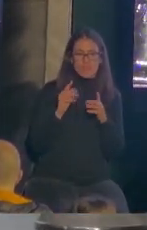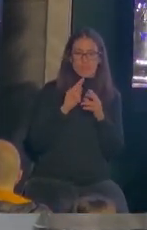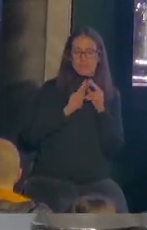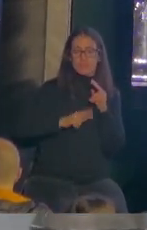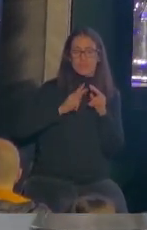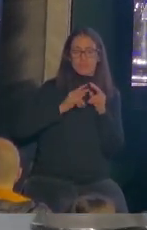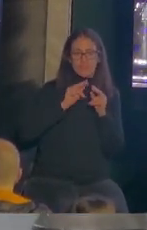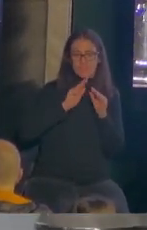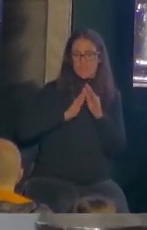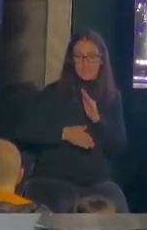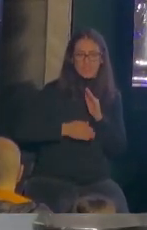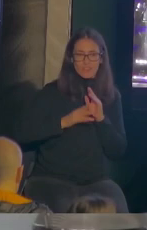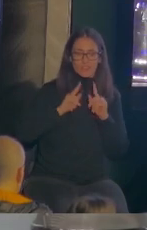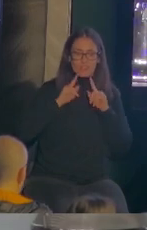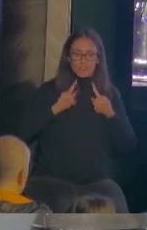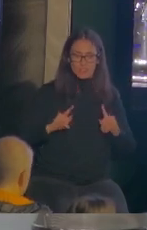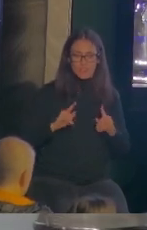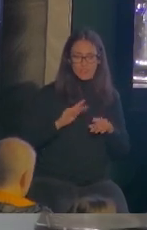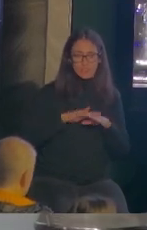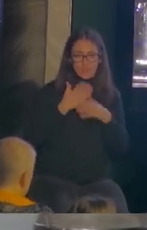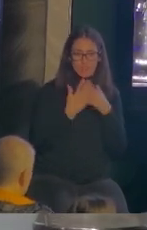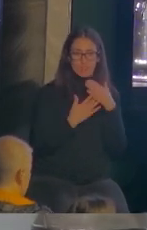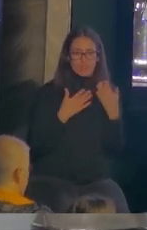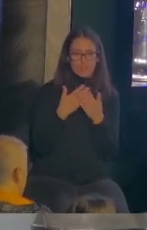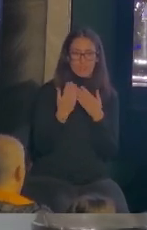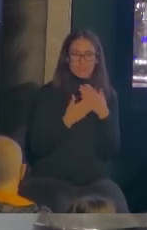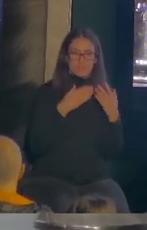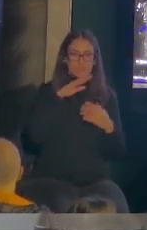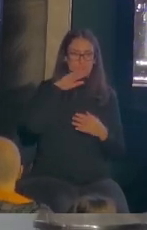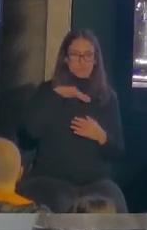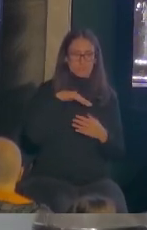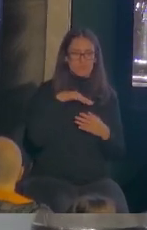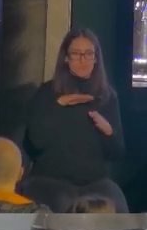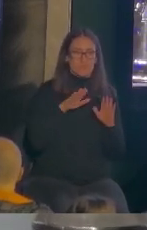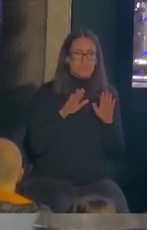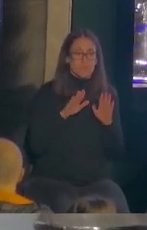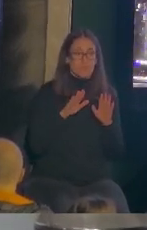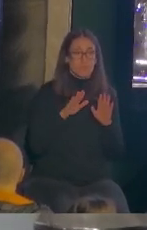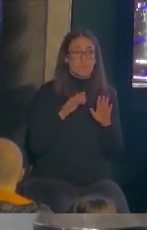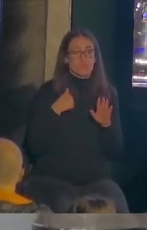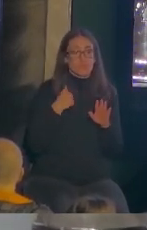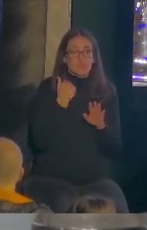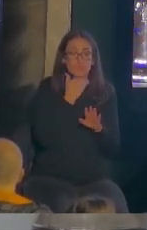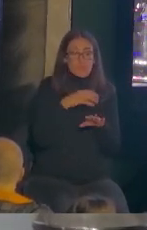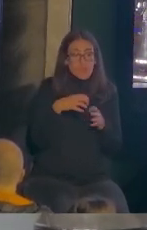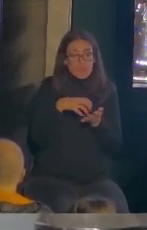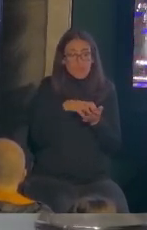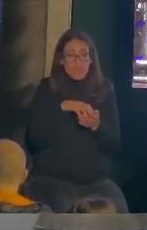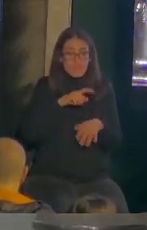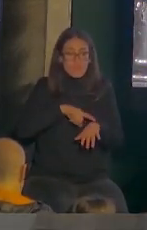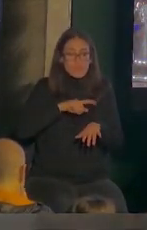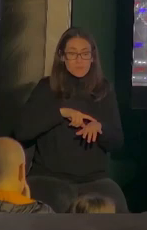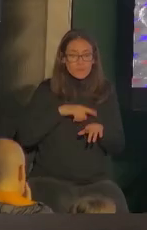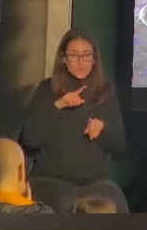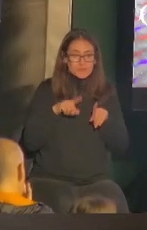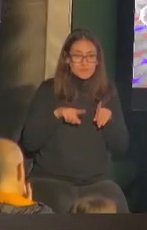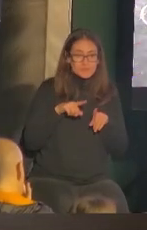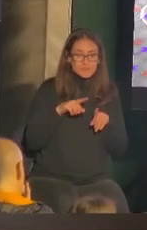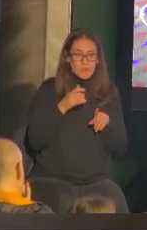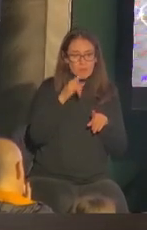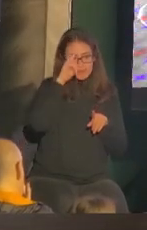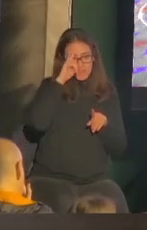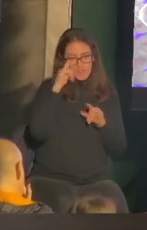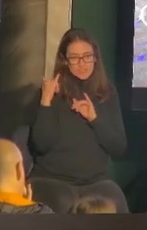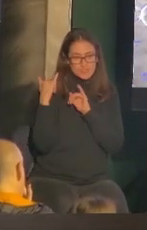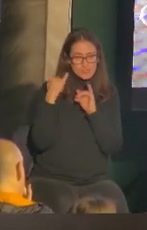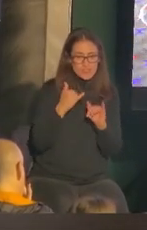directament a la barreja que estem fent. Però bueno, aquí, com que no sabia el temps que tindria, dic, m'ho porto ja, per si un